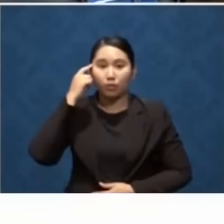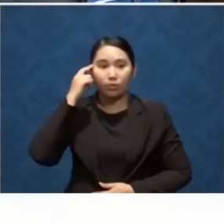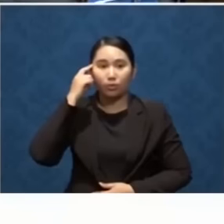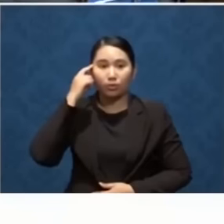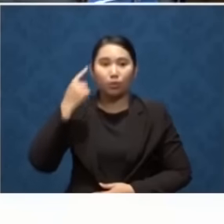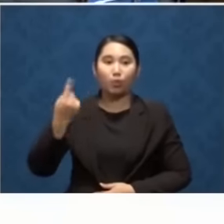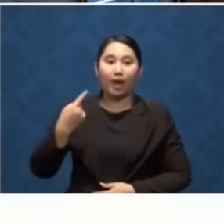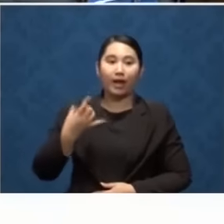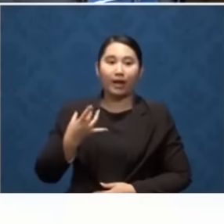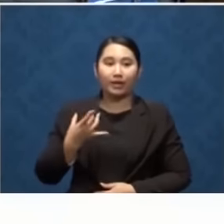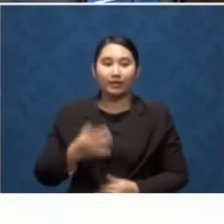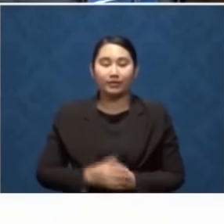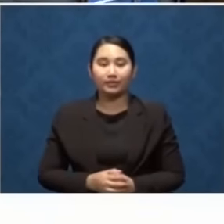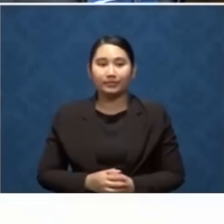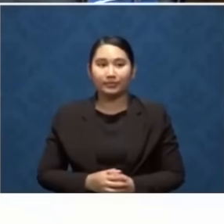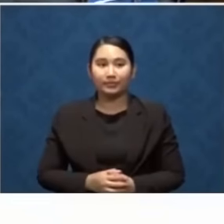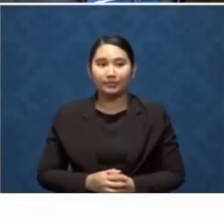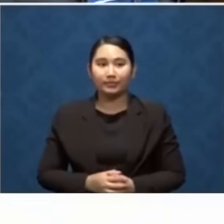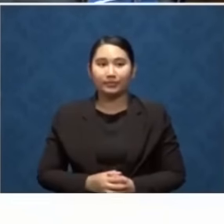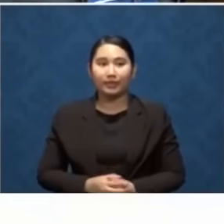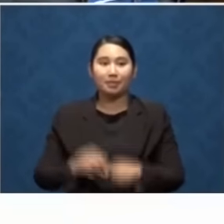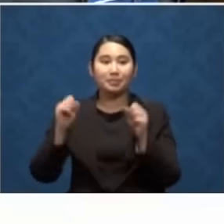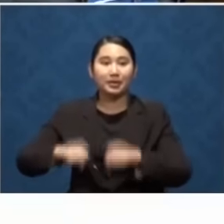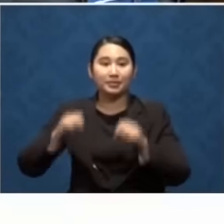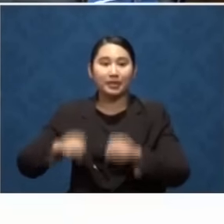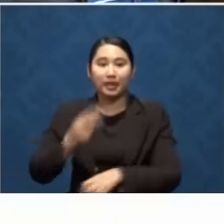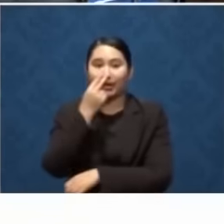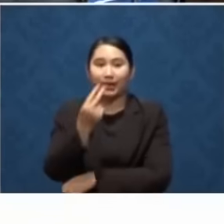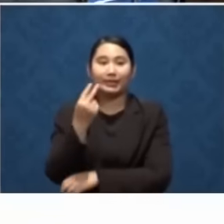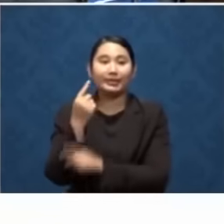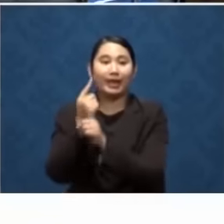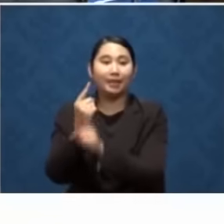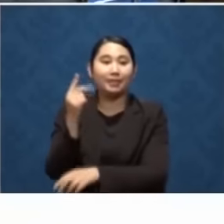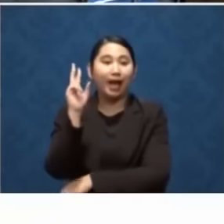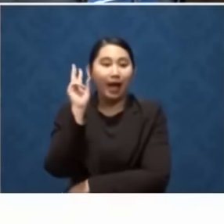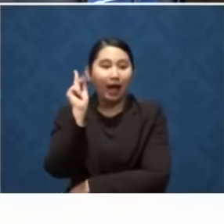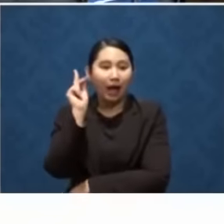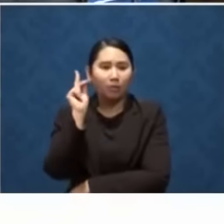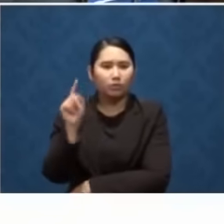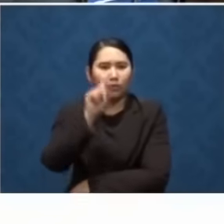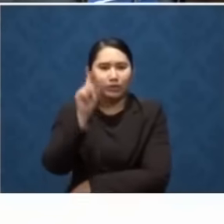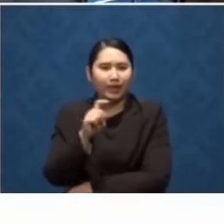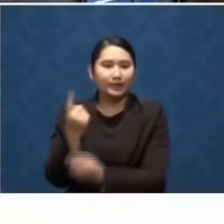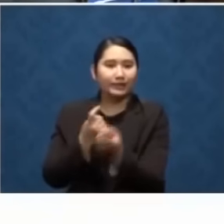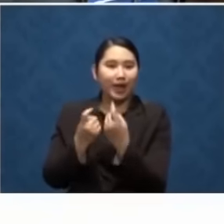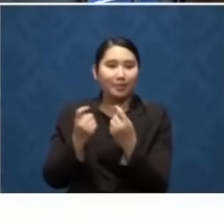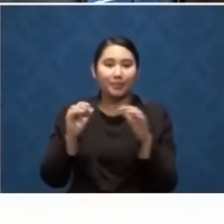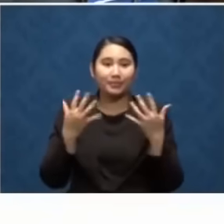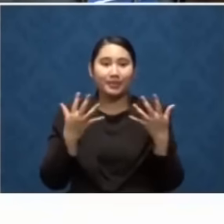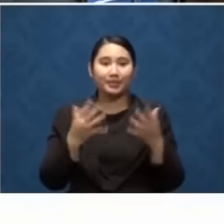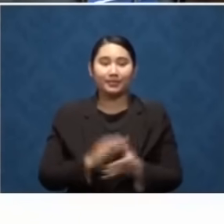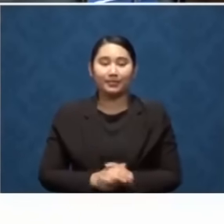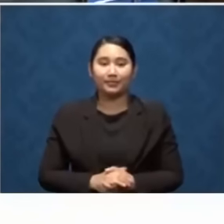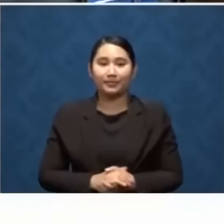ข้อกล่าวหาคืออะไรเห็นแต่มติก็ผ่านสื่อมวลชนยังไม่รู้เลยว่าสงสัยในประเด็นไหนแล้วหลักการที่บอก